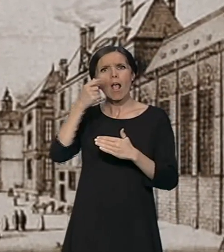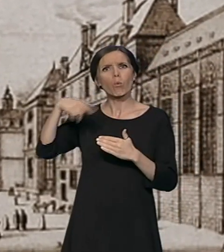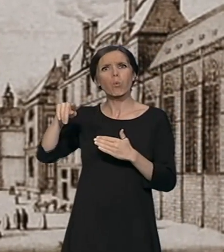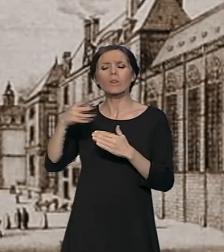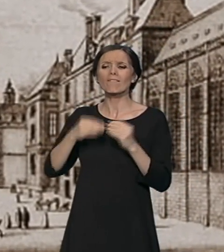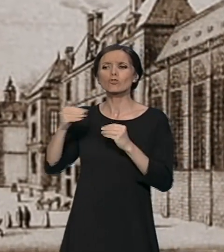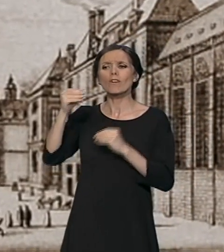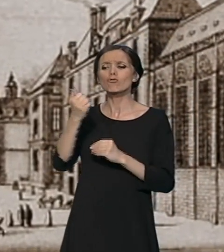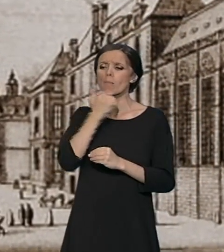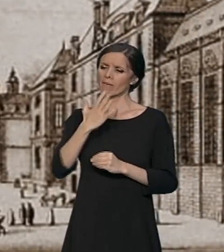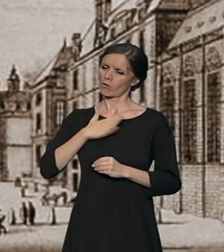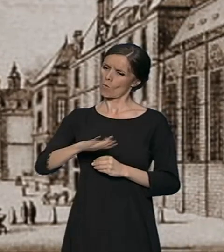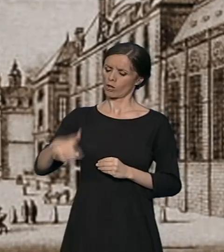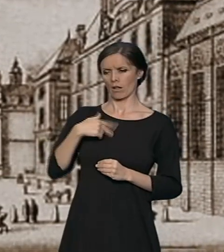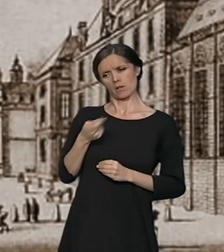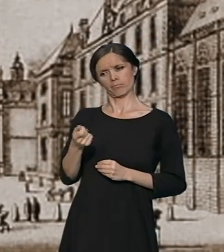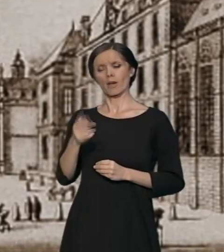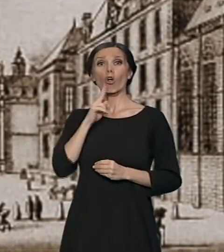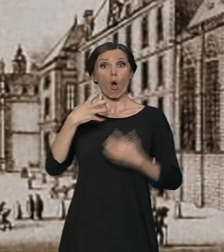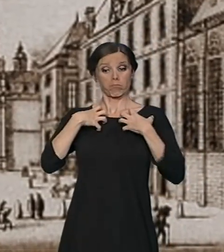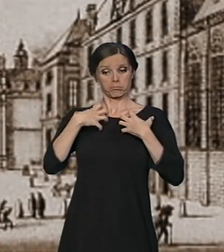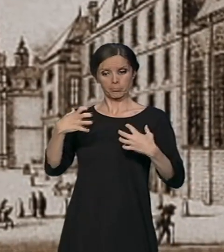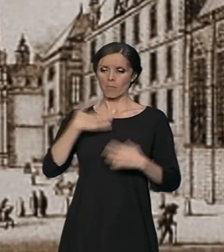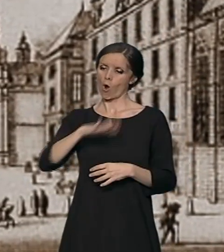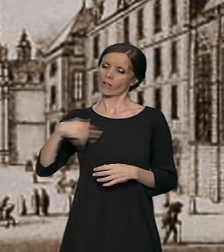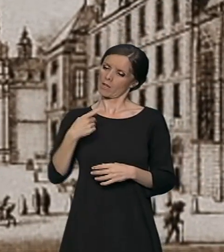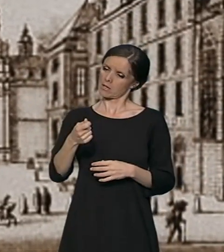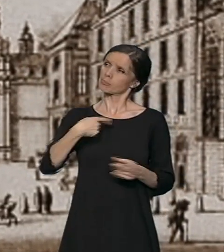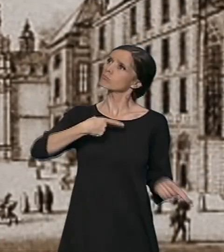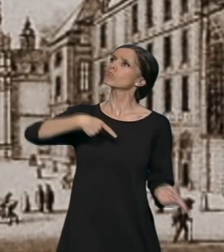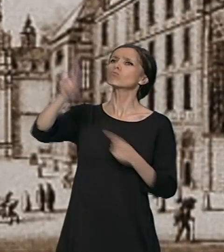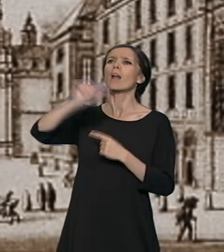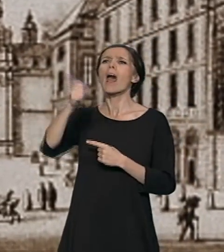decu u najboljim školama na svetu.